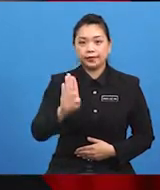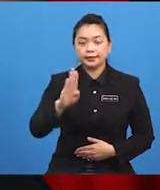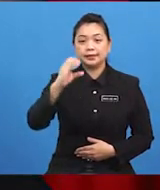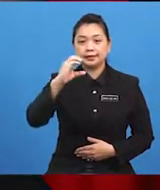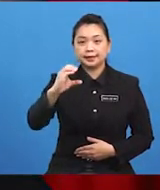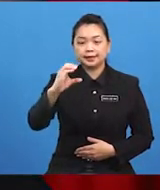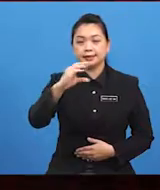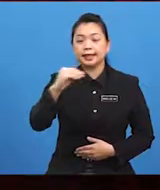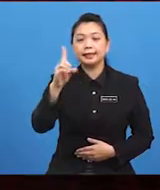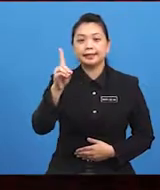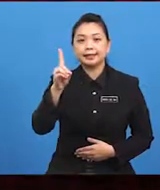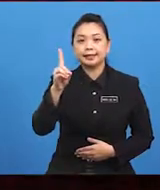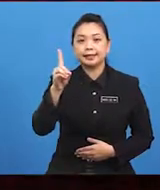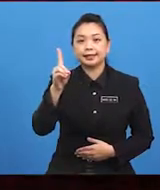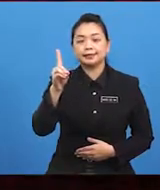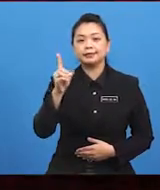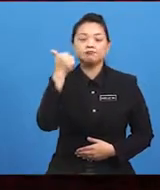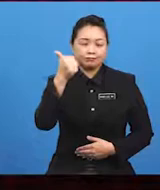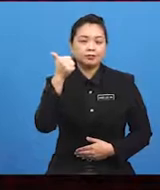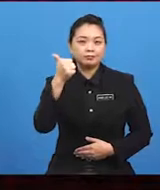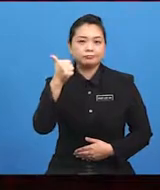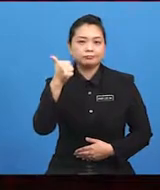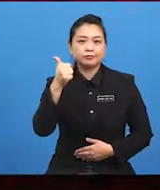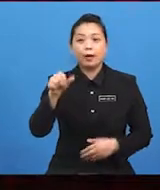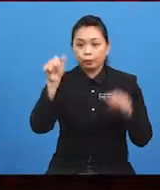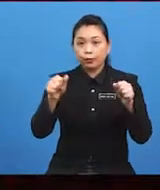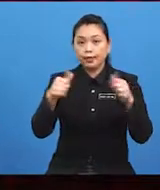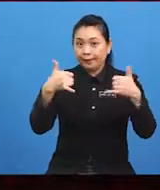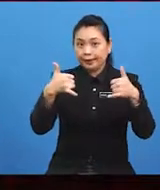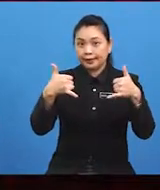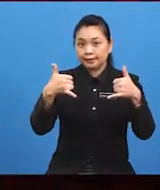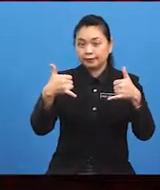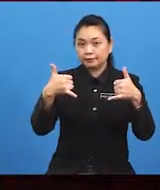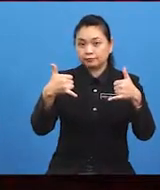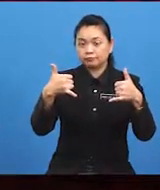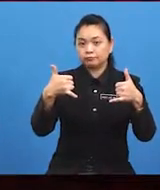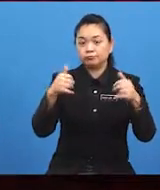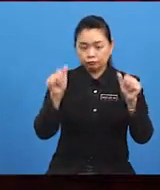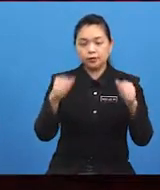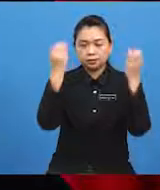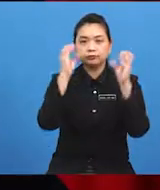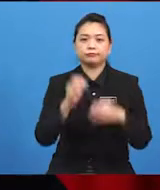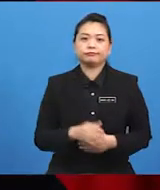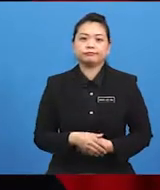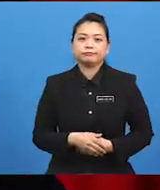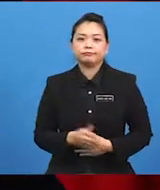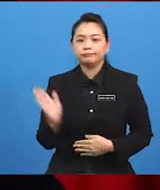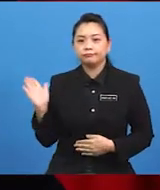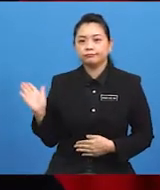C dan D. Bagus Haziq. Bolehkah Haziq mainkan makam kod? Boleh cikgu.